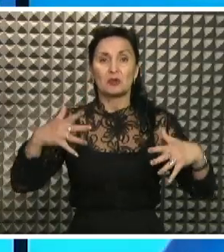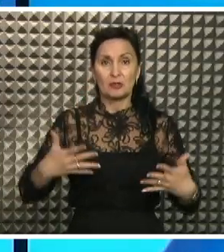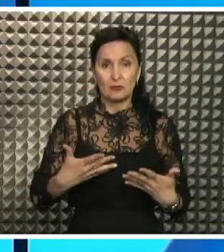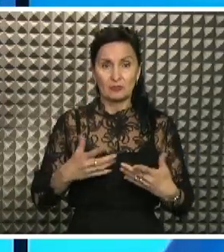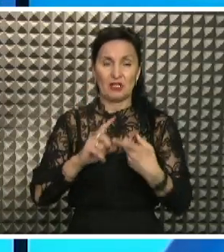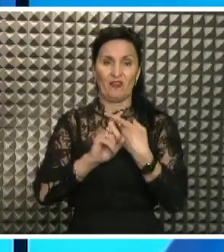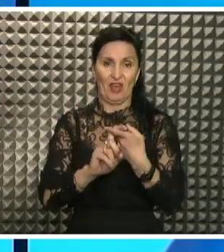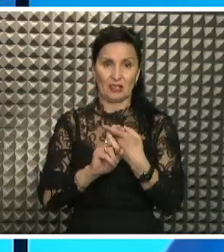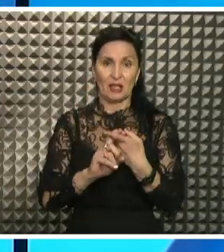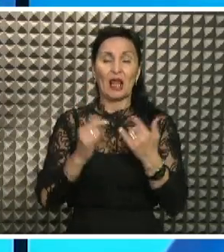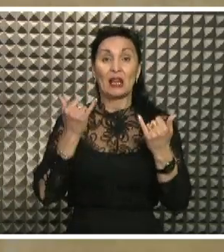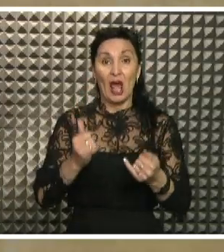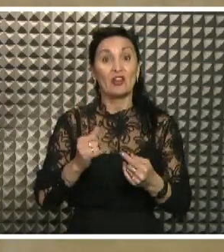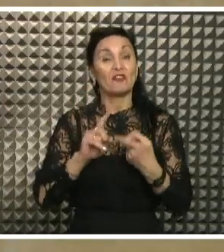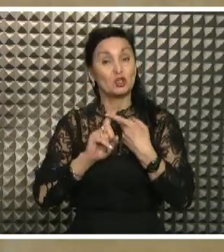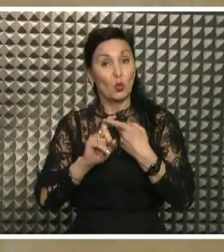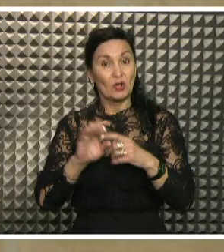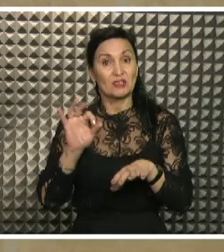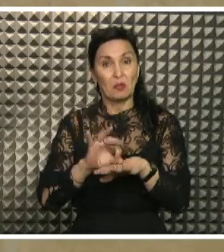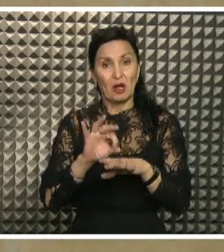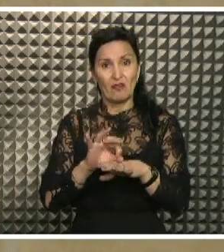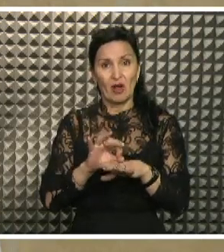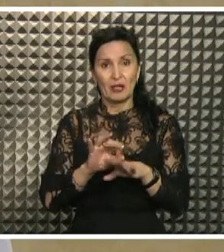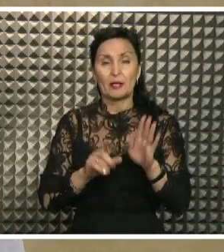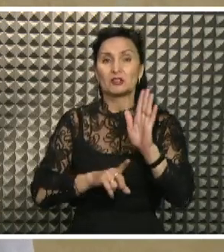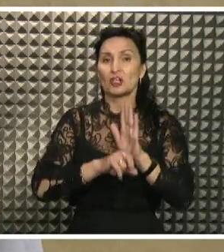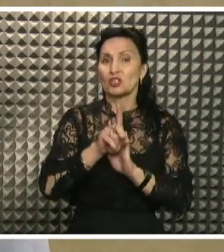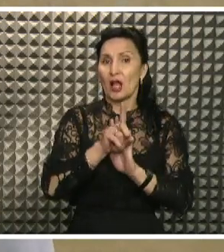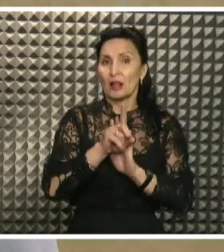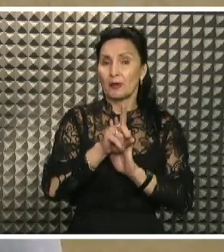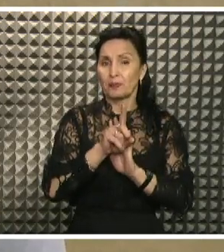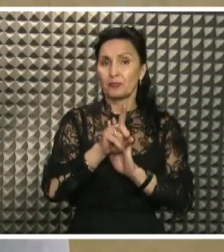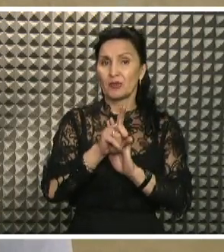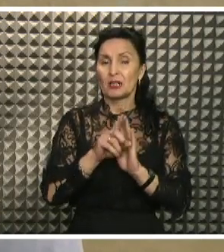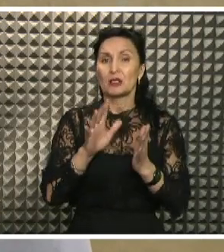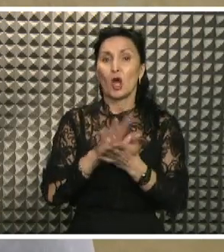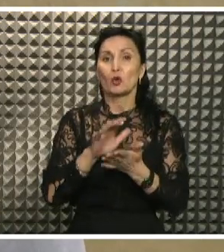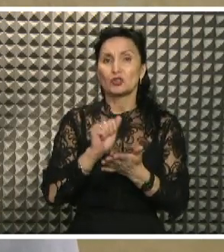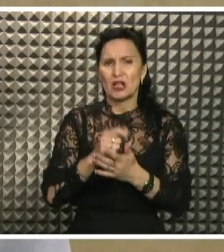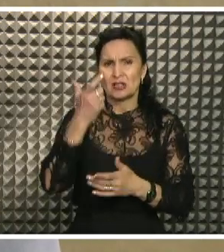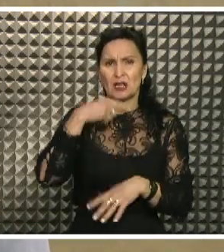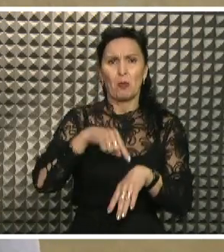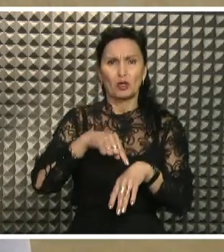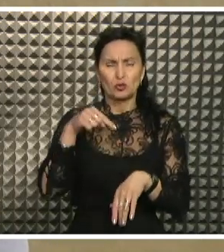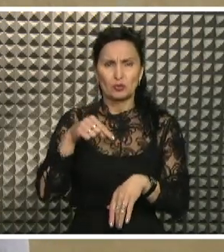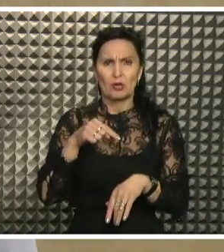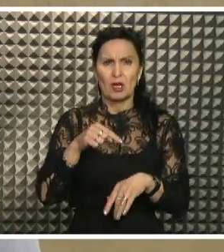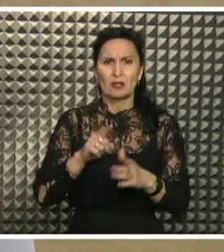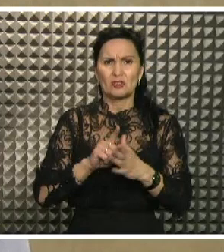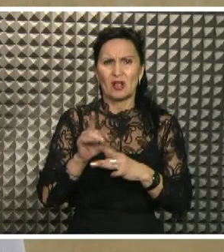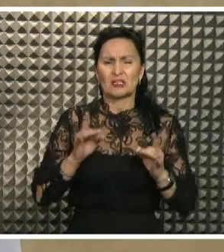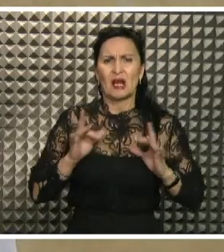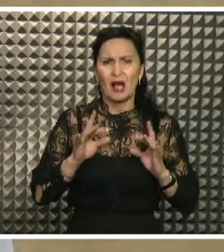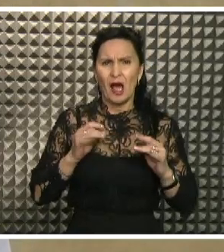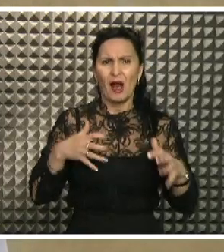острых инфекций. Для инфекционного заболевания в большей степени стартуют сначала симптомы нарушения самочувствия, всегда нарастает лихорадка.